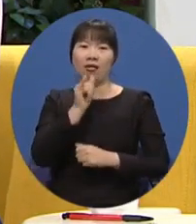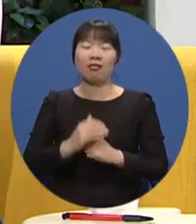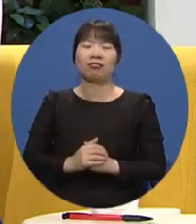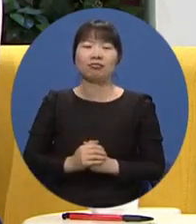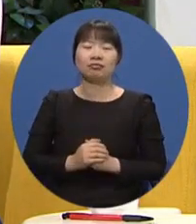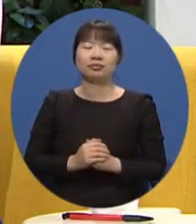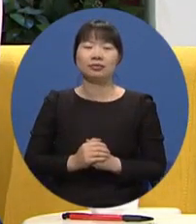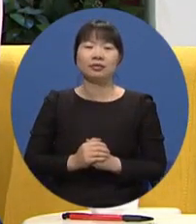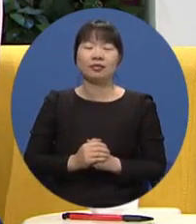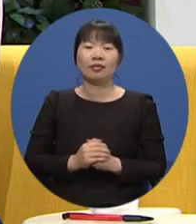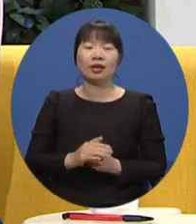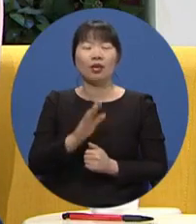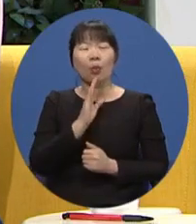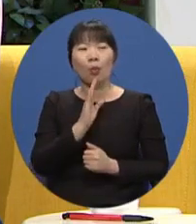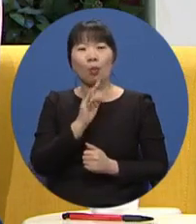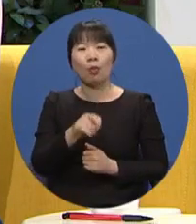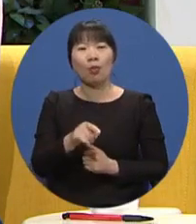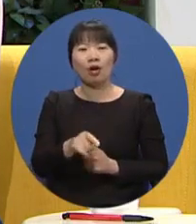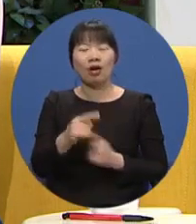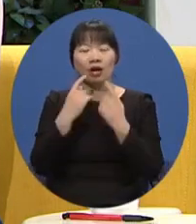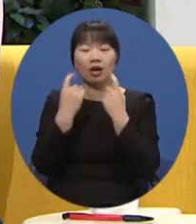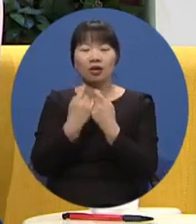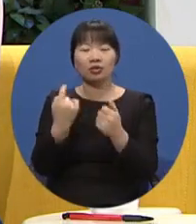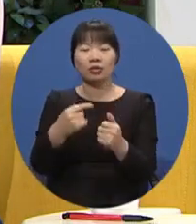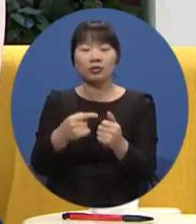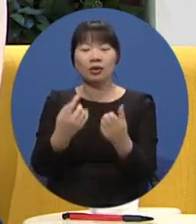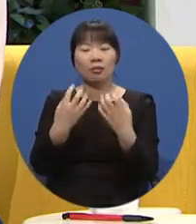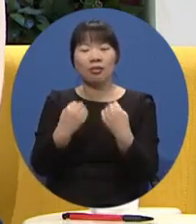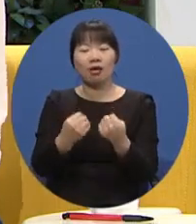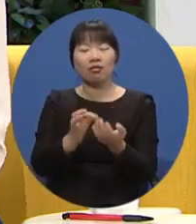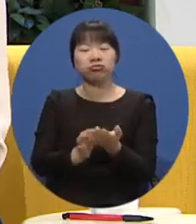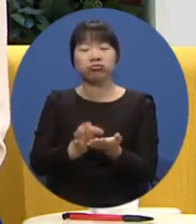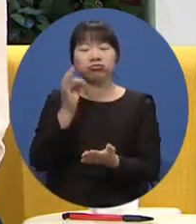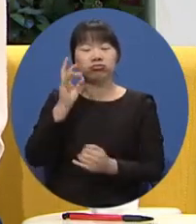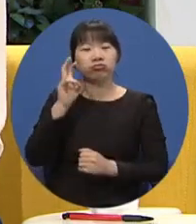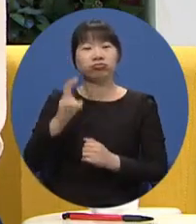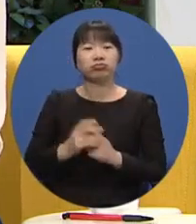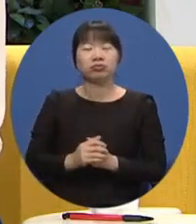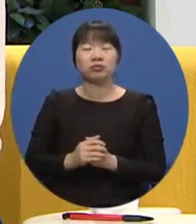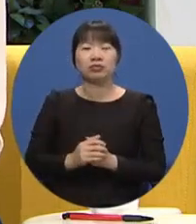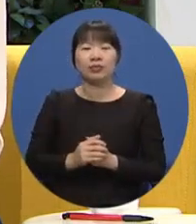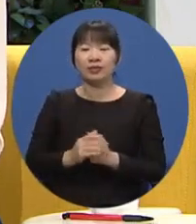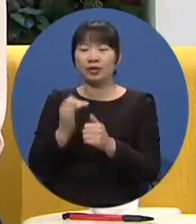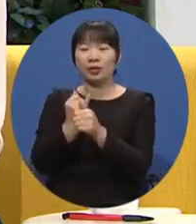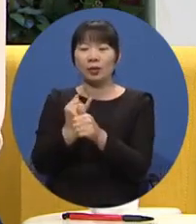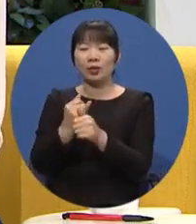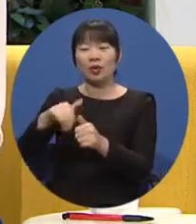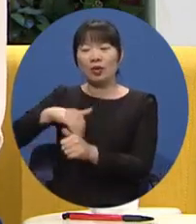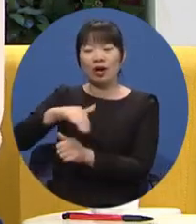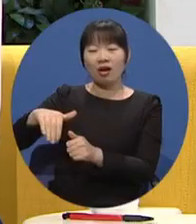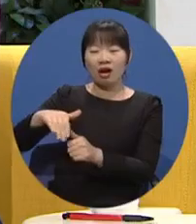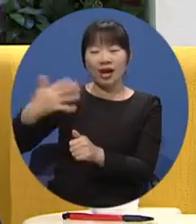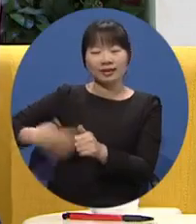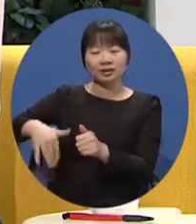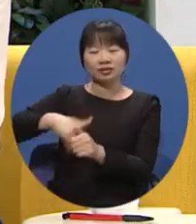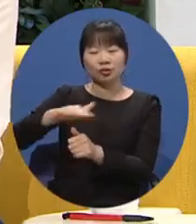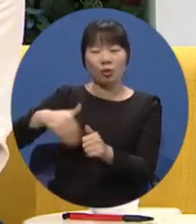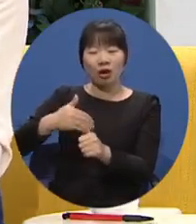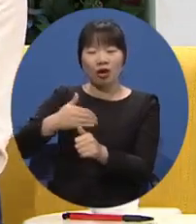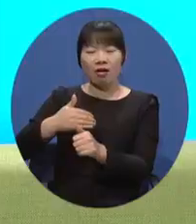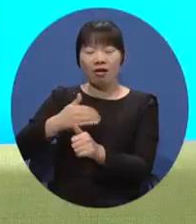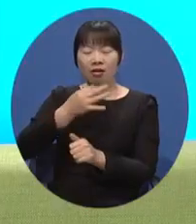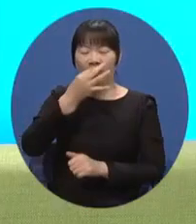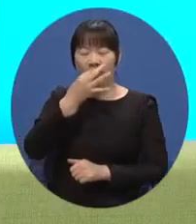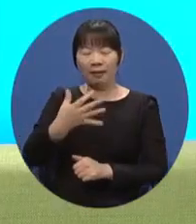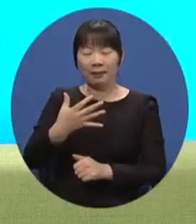아, 정말 이 사교육비 참 많이 드네요. 그러니까요. 결혼한 한 총각은 힘들어지네요.